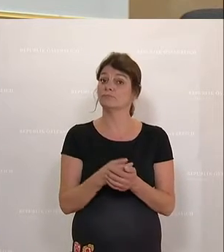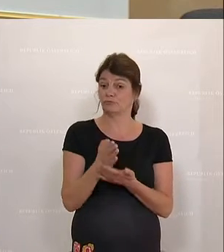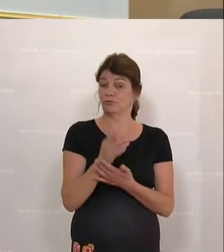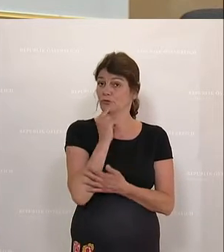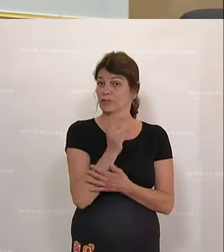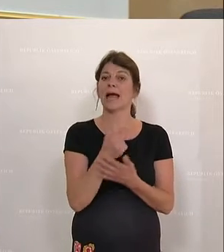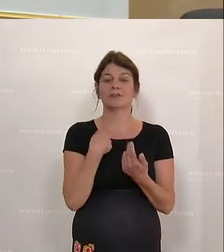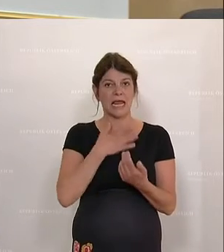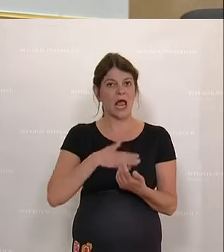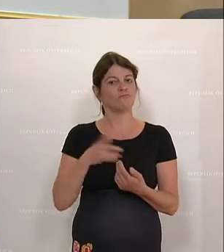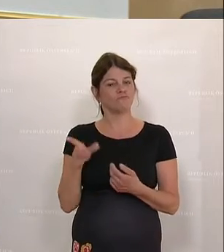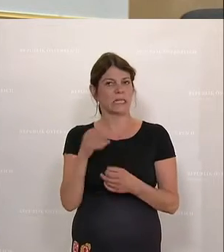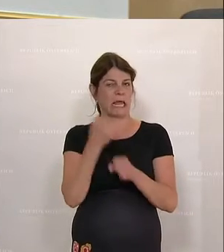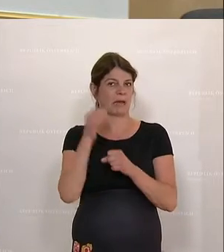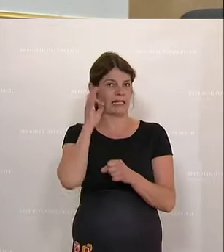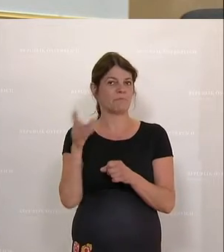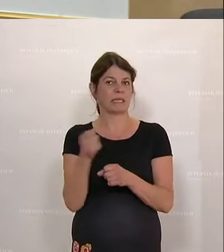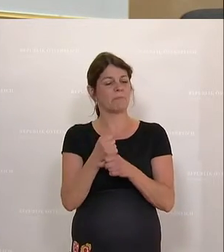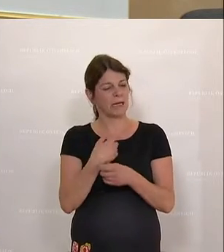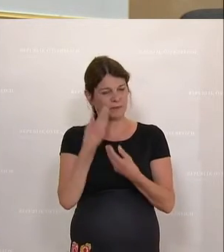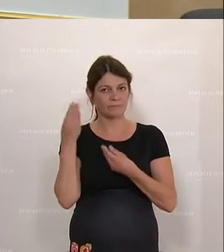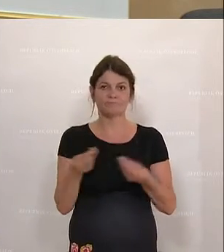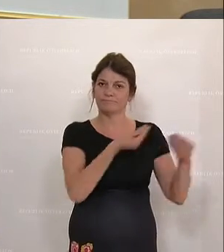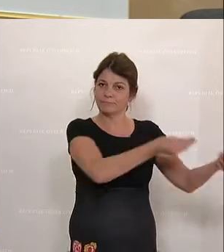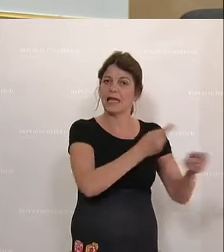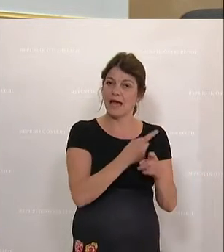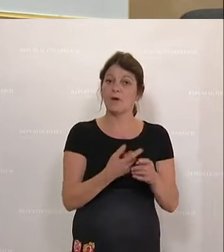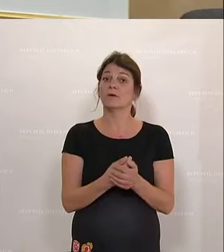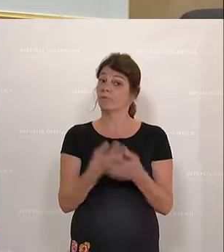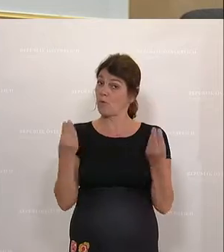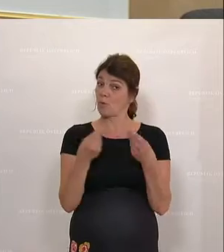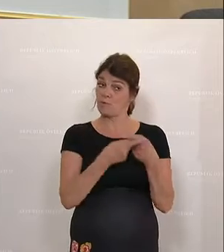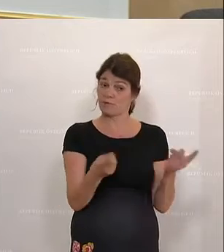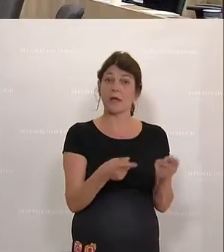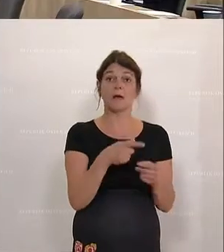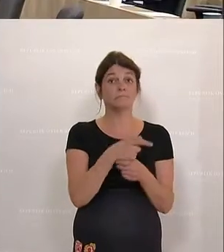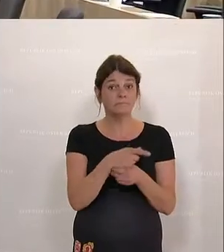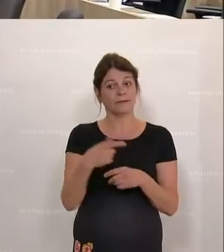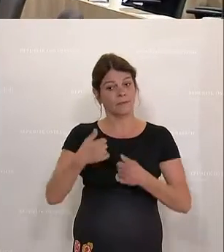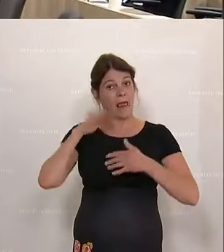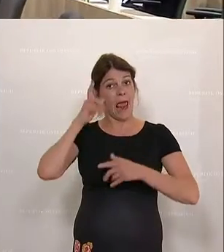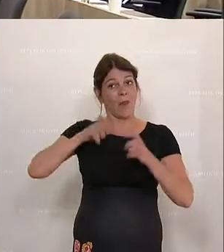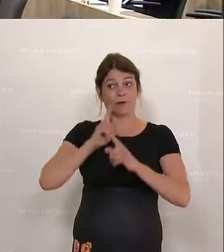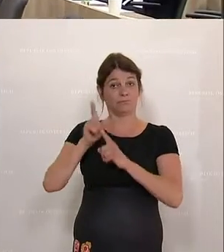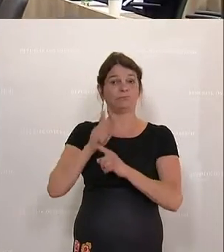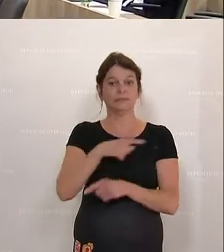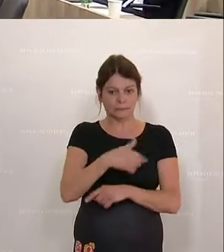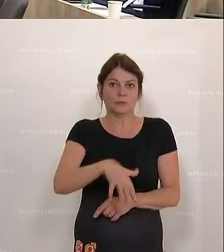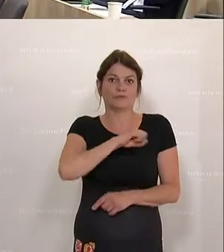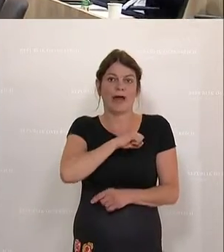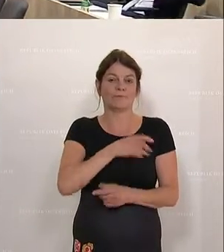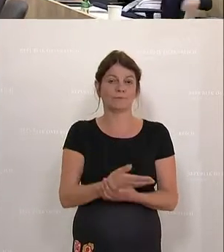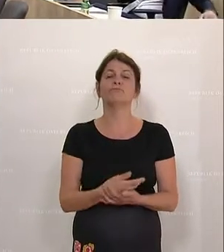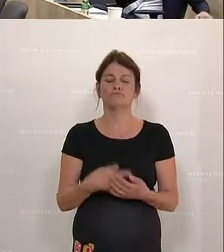geäußert haben, an unsere Mitarbeiterinnen und Mitarbeiter weiter, denn die müssen diesen erhöhten Anfall ja bewältigen und